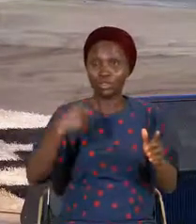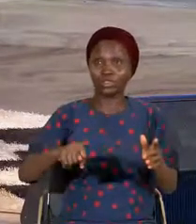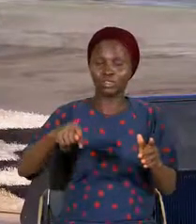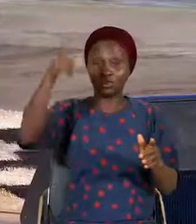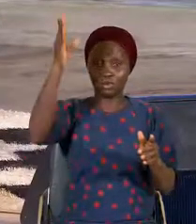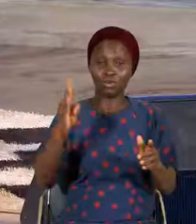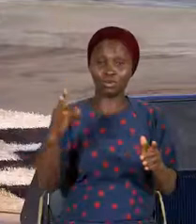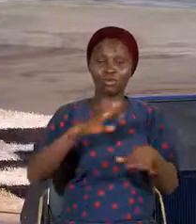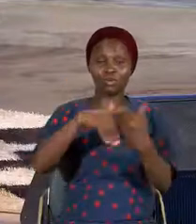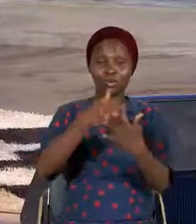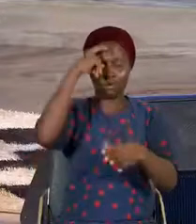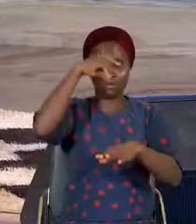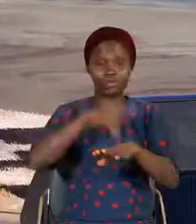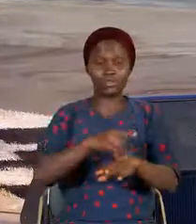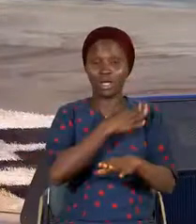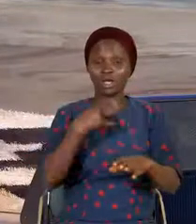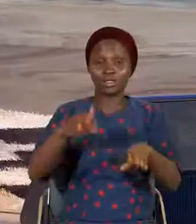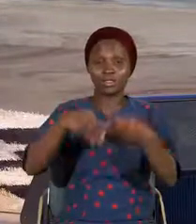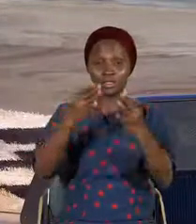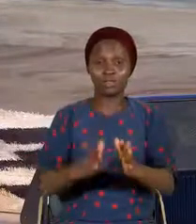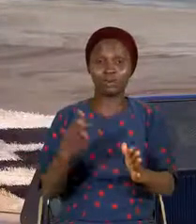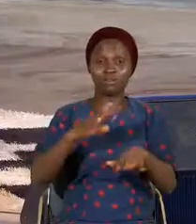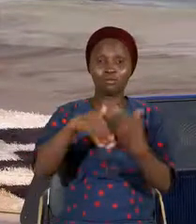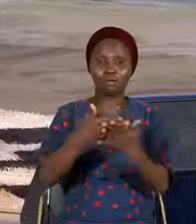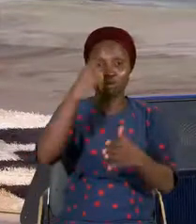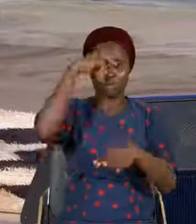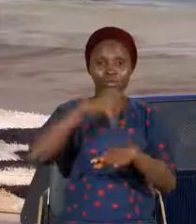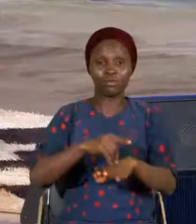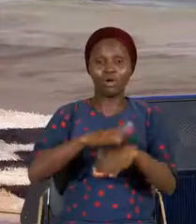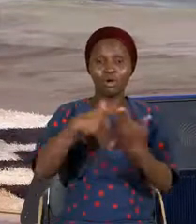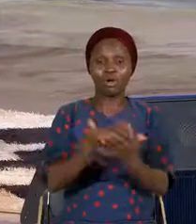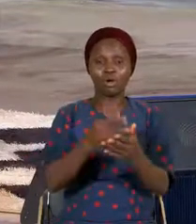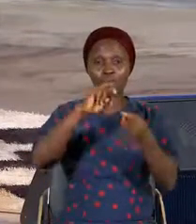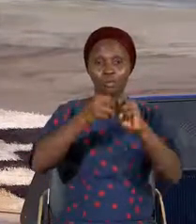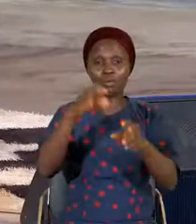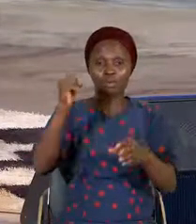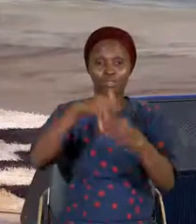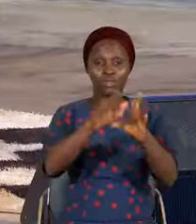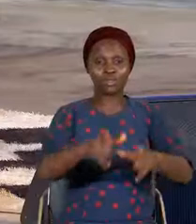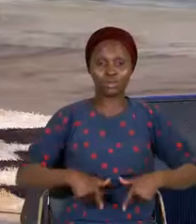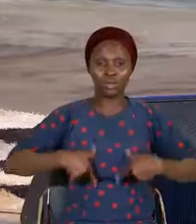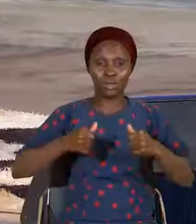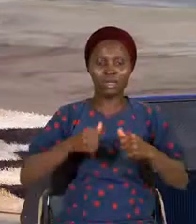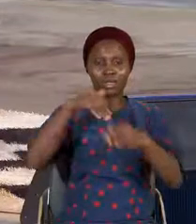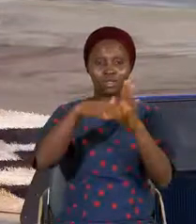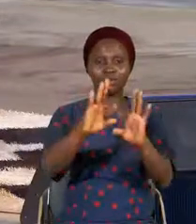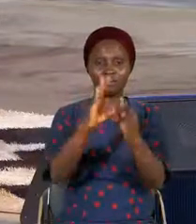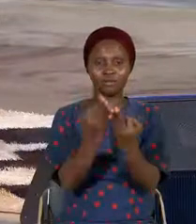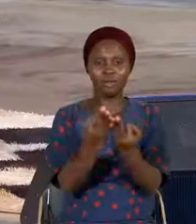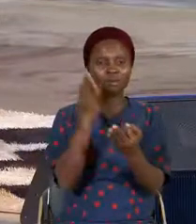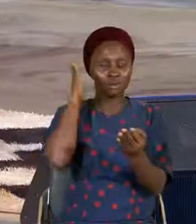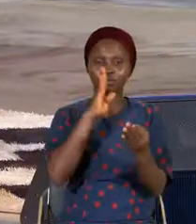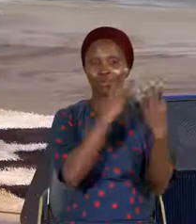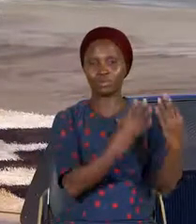Seigneur, le Dieu de toute sagesse, le donateur de toute sagesse. Tous les problèmes dans votre vie, dans votre